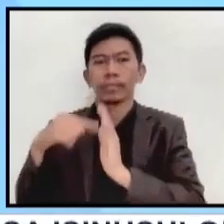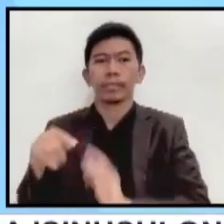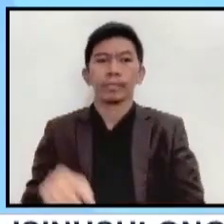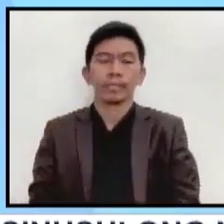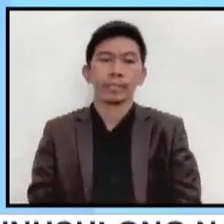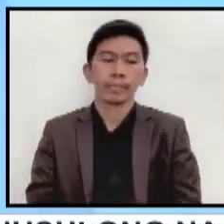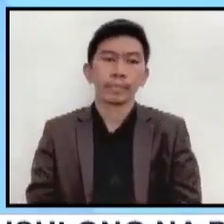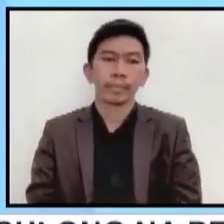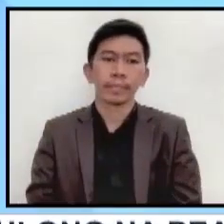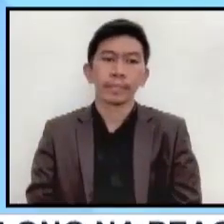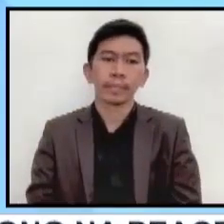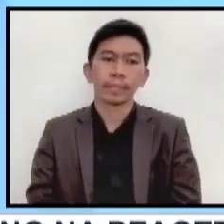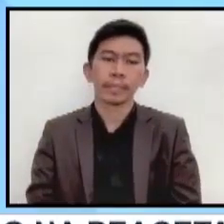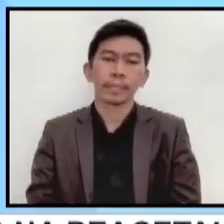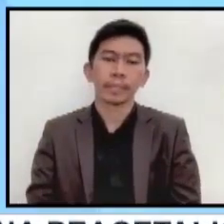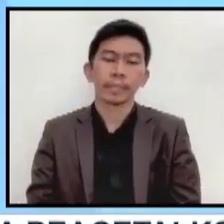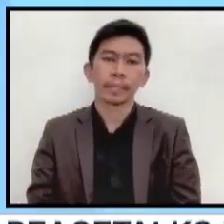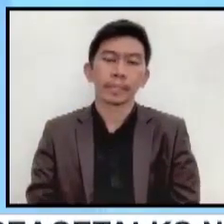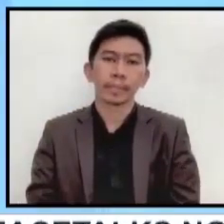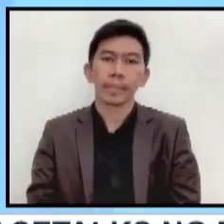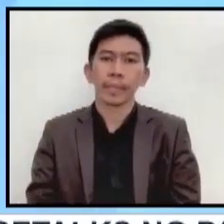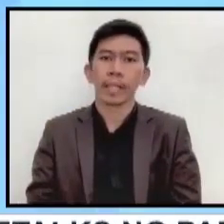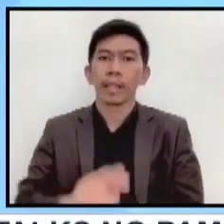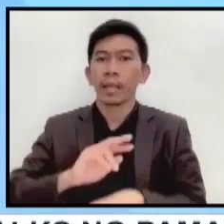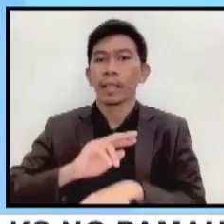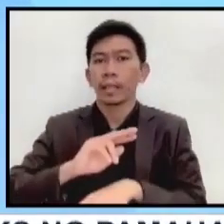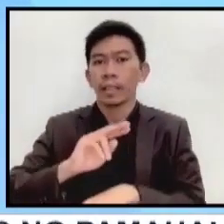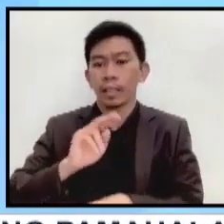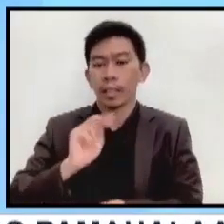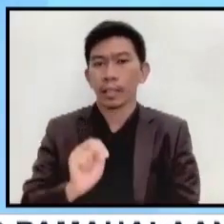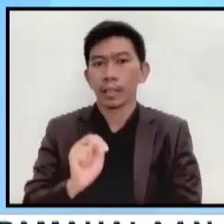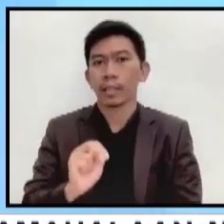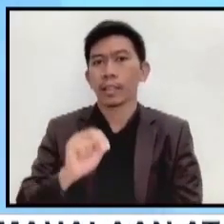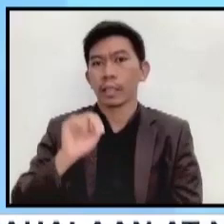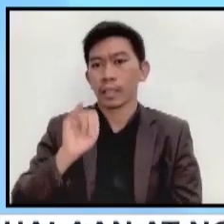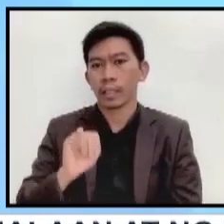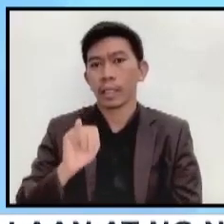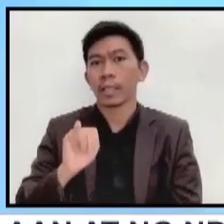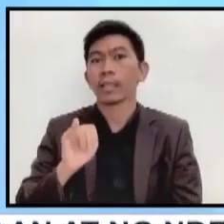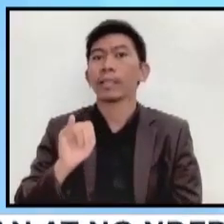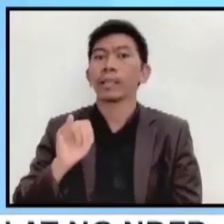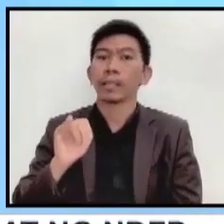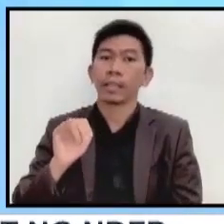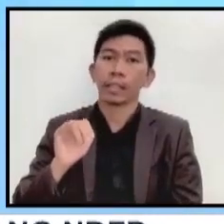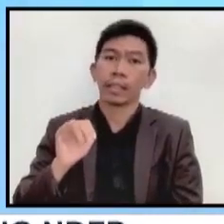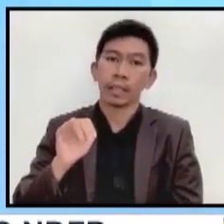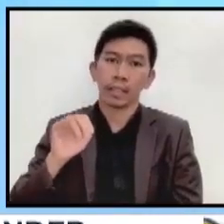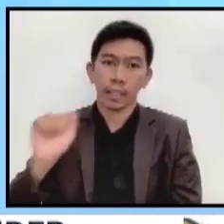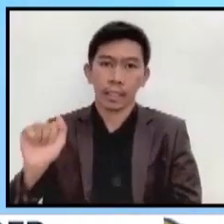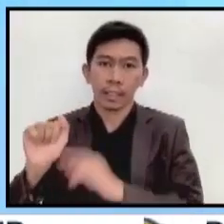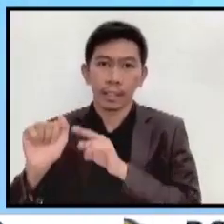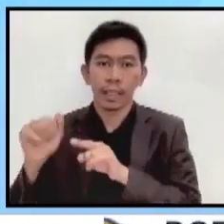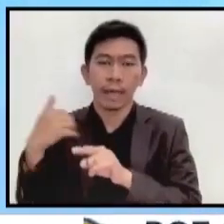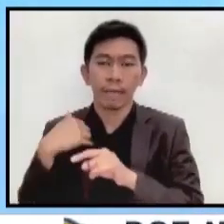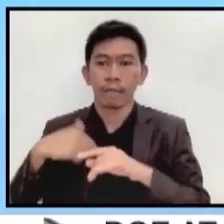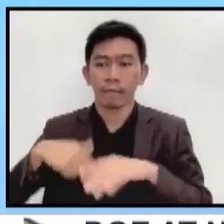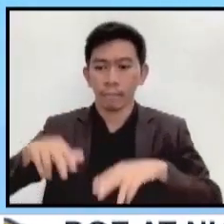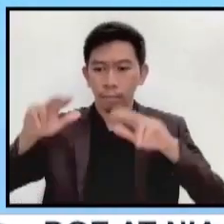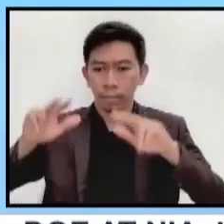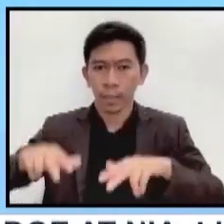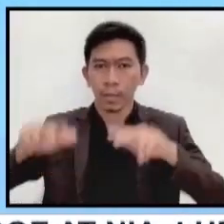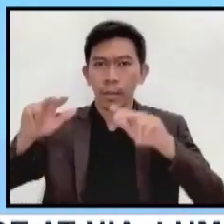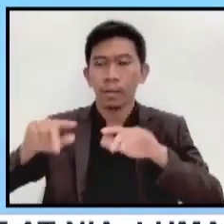Dalawang kasunduan ng nilagdaan ng National Irrigation Administration. Kabilang dyan ang sa pagitan ng Department of Energy na